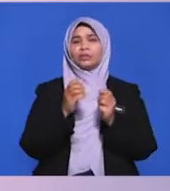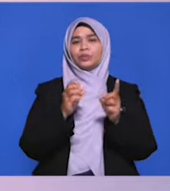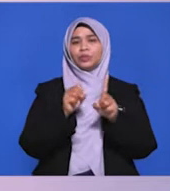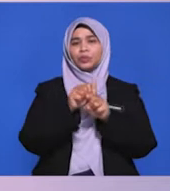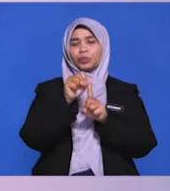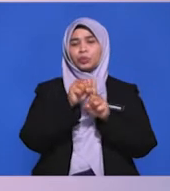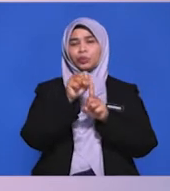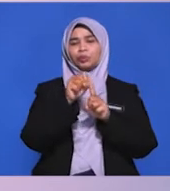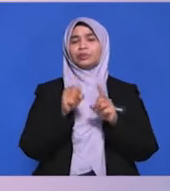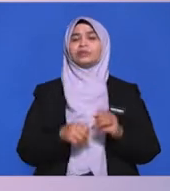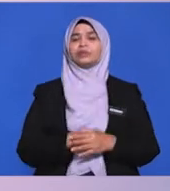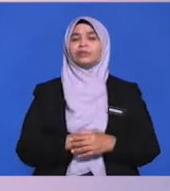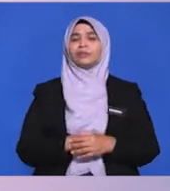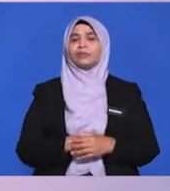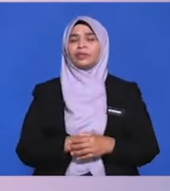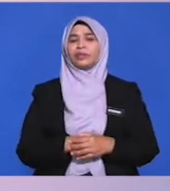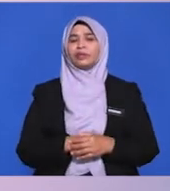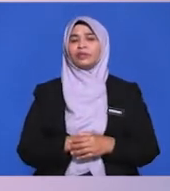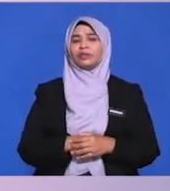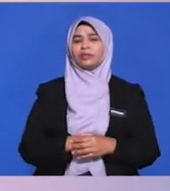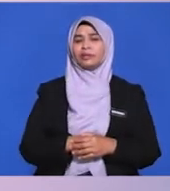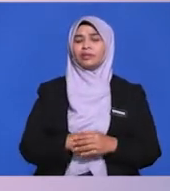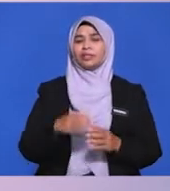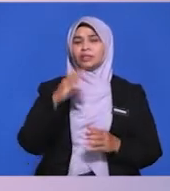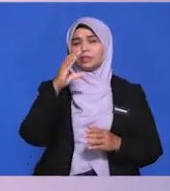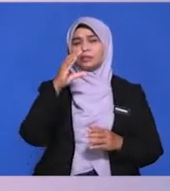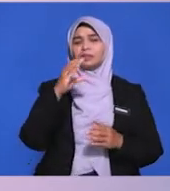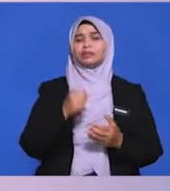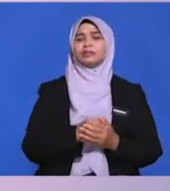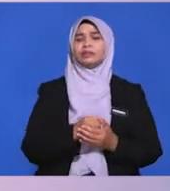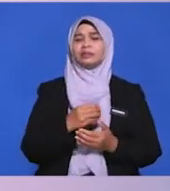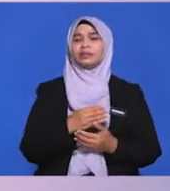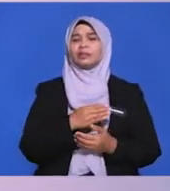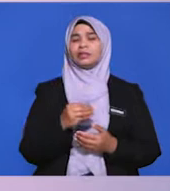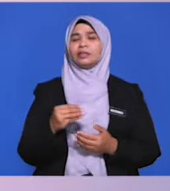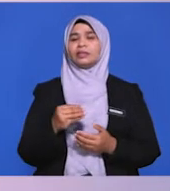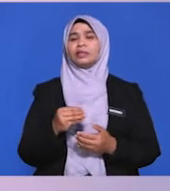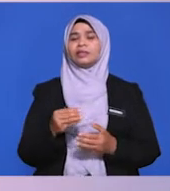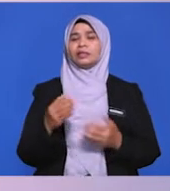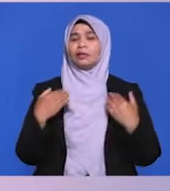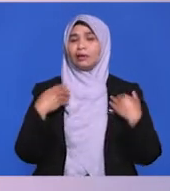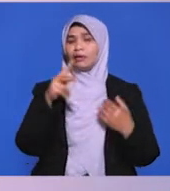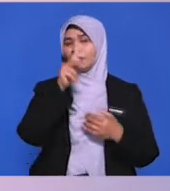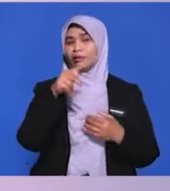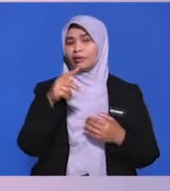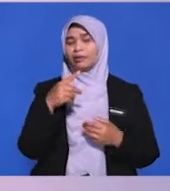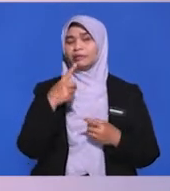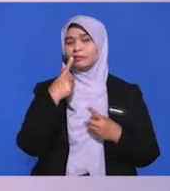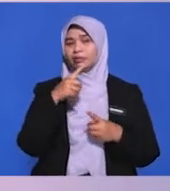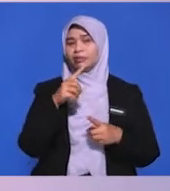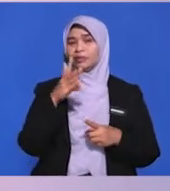grafik berkadar Sungsang dengan suhu dan adakah jawabannya di